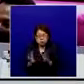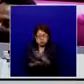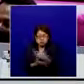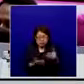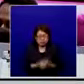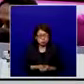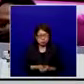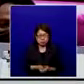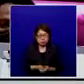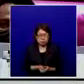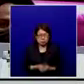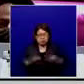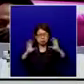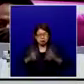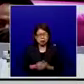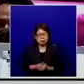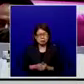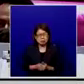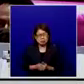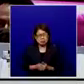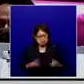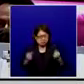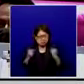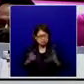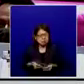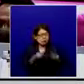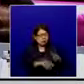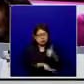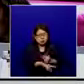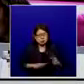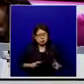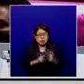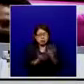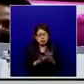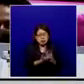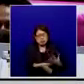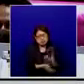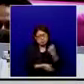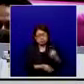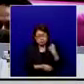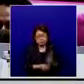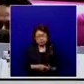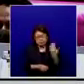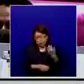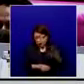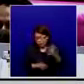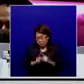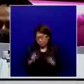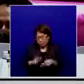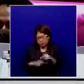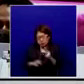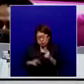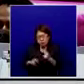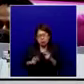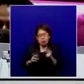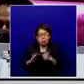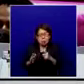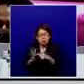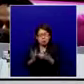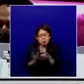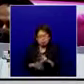เอกราชให้กระทรวงการคลังและรัฐบาลชุดนี้ไปแล้วไม่เหมือนสมัยคุณป่วยอึ้งถากรเลยไม่มีทางยอมหรอกคน